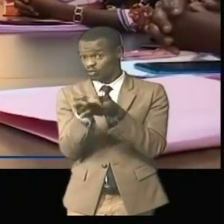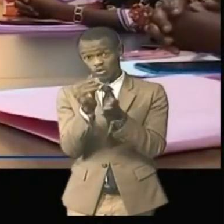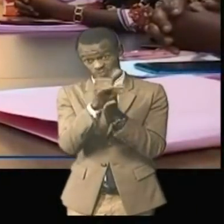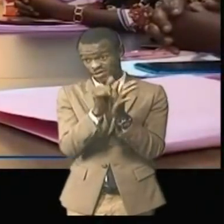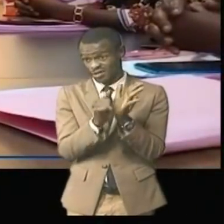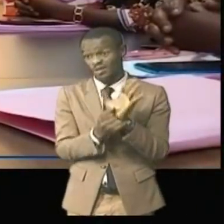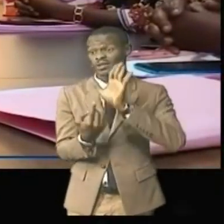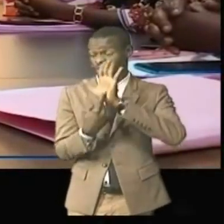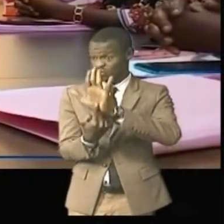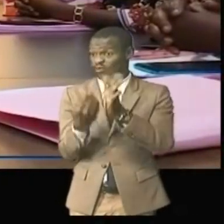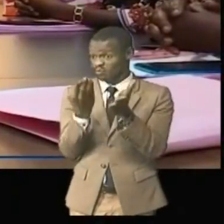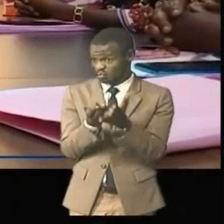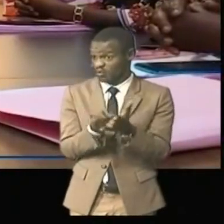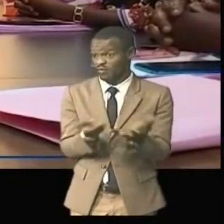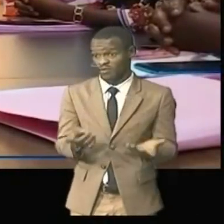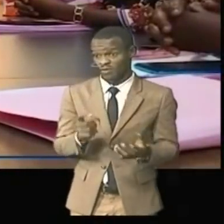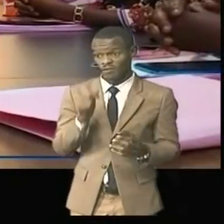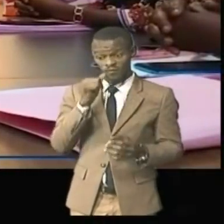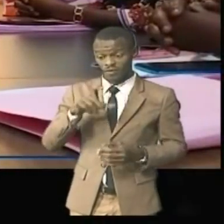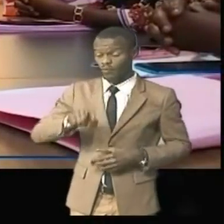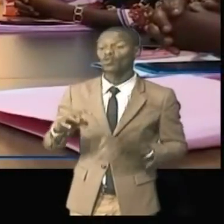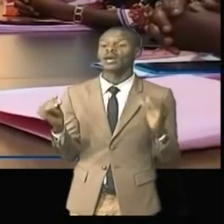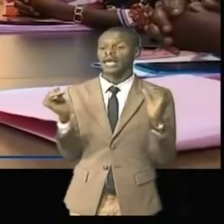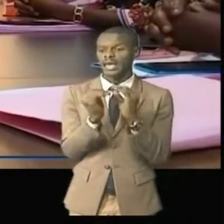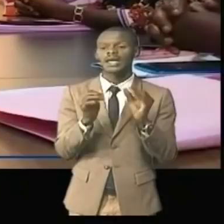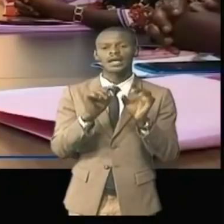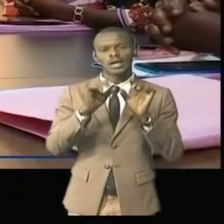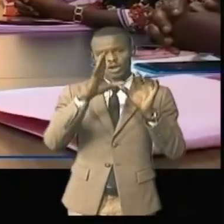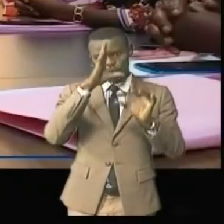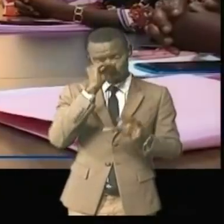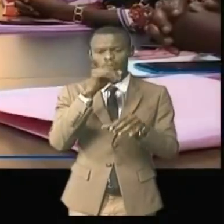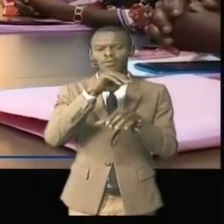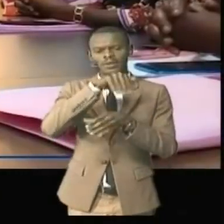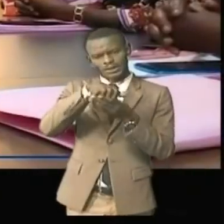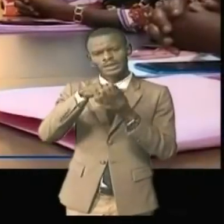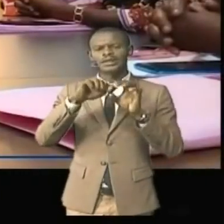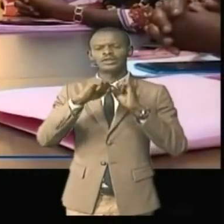civile, mais nous sommes là pour essayer